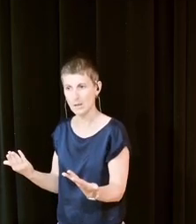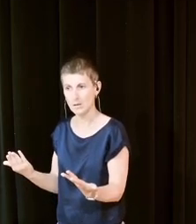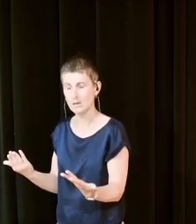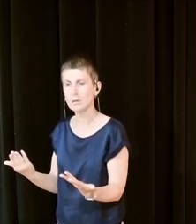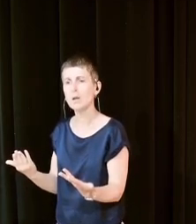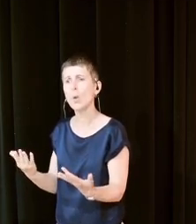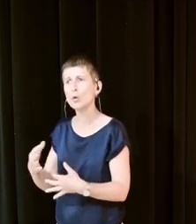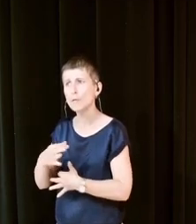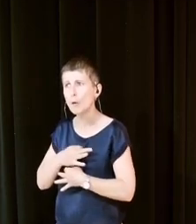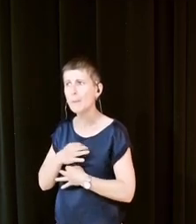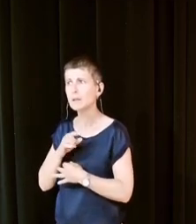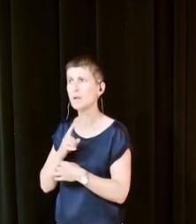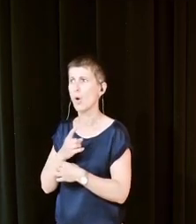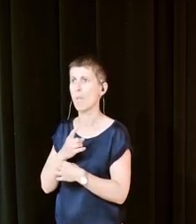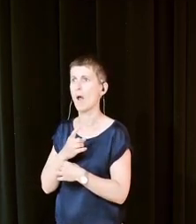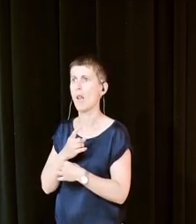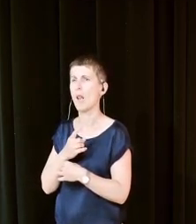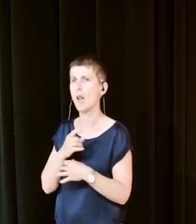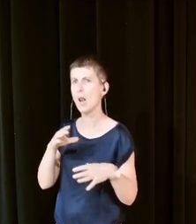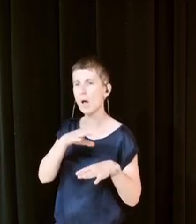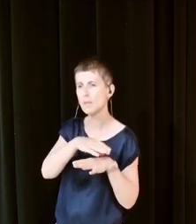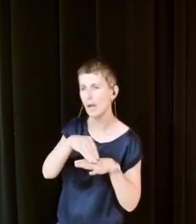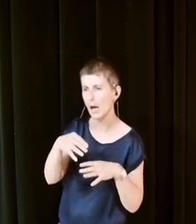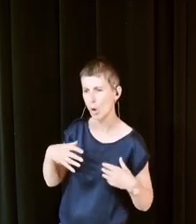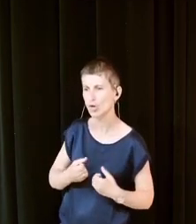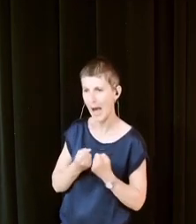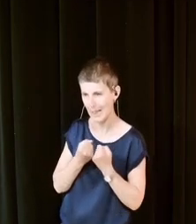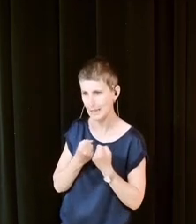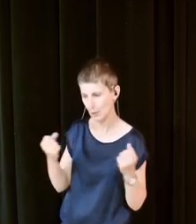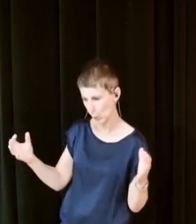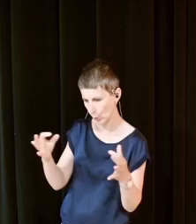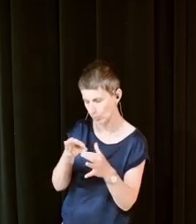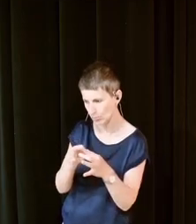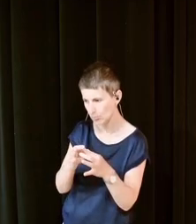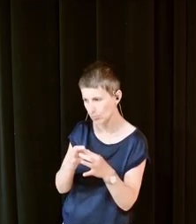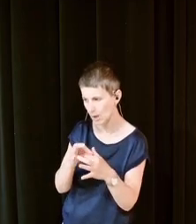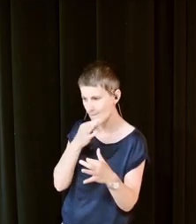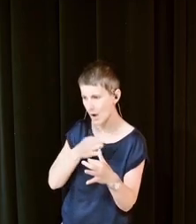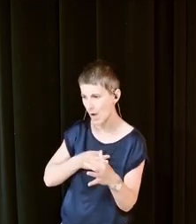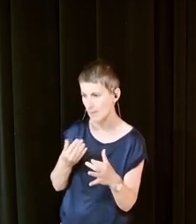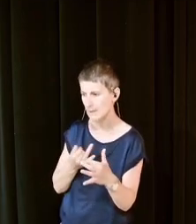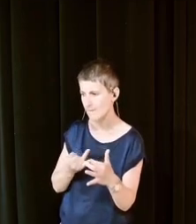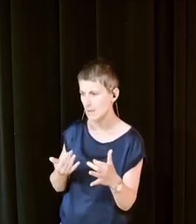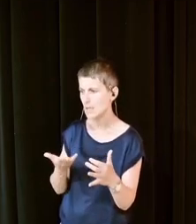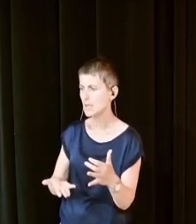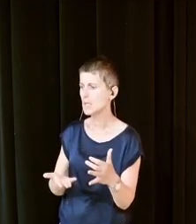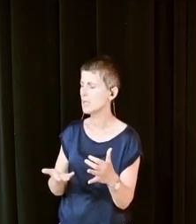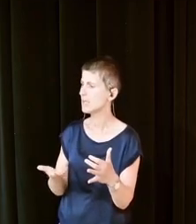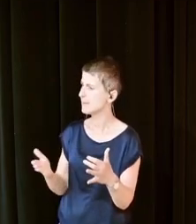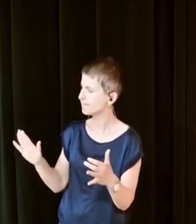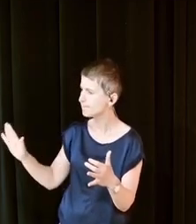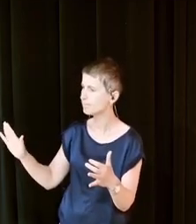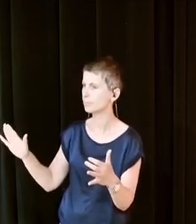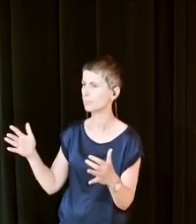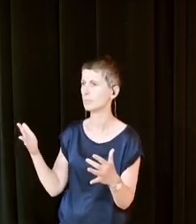nochmal anknüpfend an diese therapeutische Haltung, die Frage, wie würden Sie da